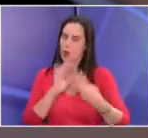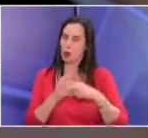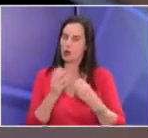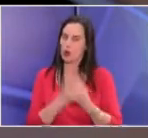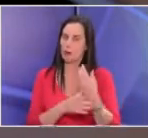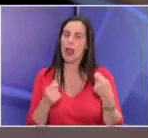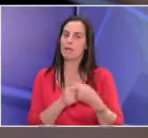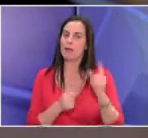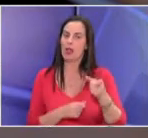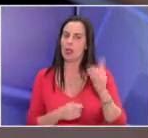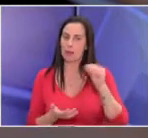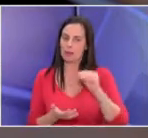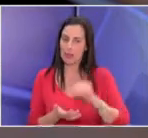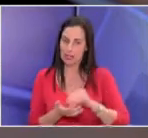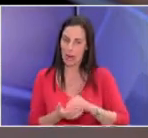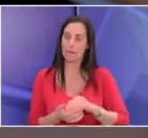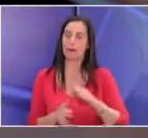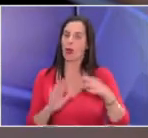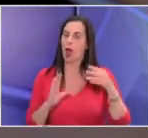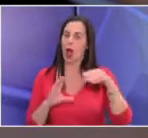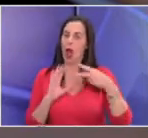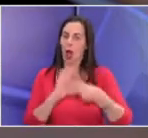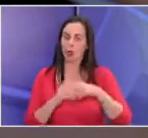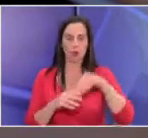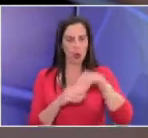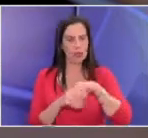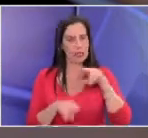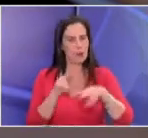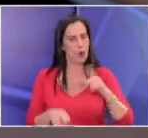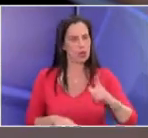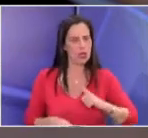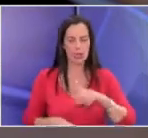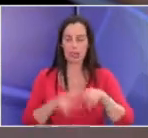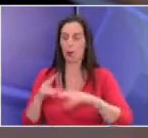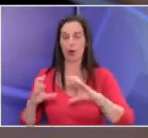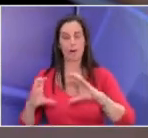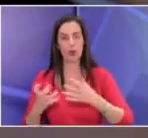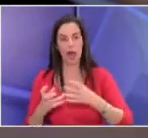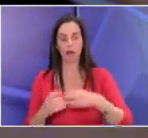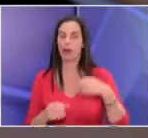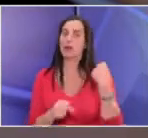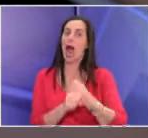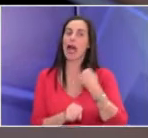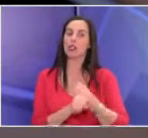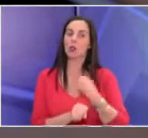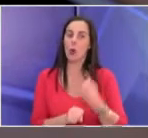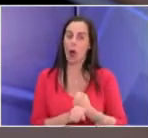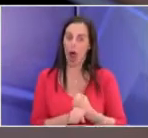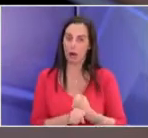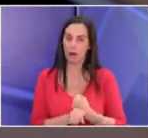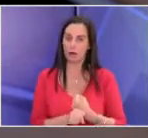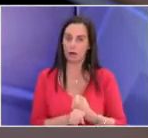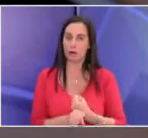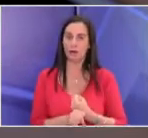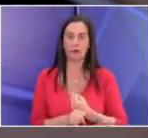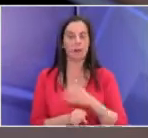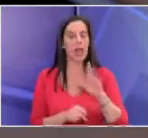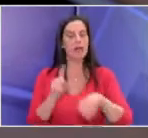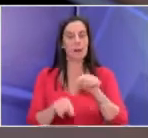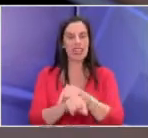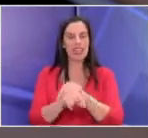מרתיע. נקודה. עובדה, אנשים חוזרים לבתי הסוהר. הוא לא מרתיע. יש לזה שם, הדלת המסתובבת. הדלת המסתובבת, אני אתייחס לזה